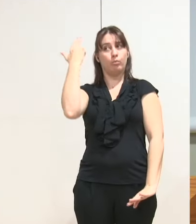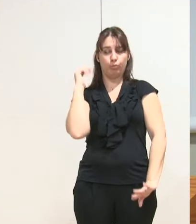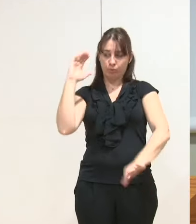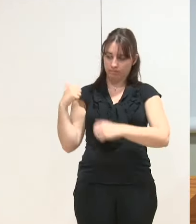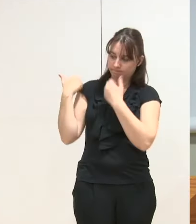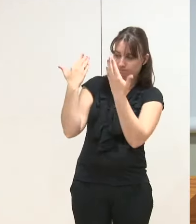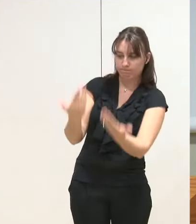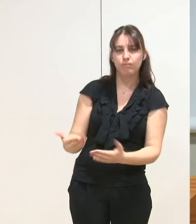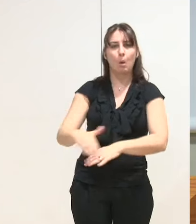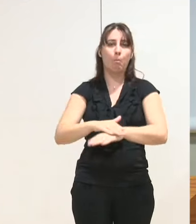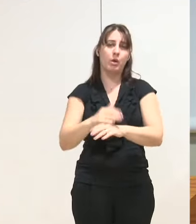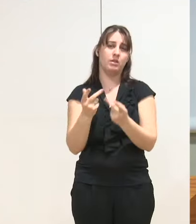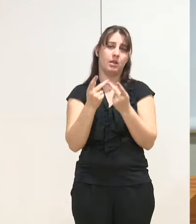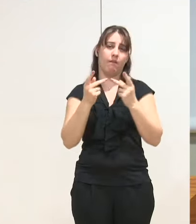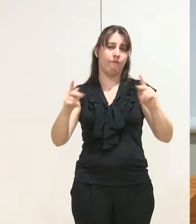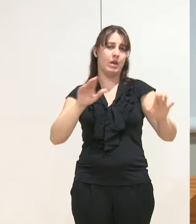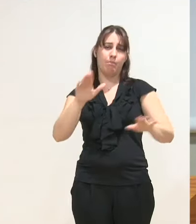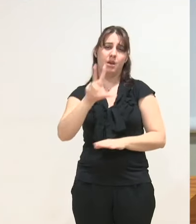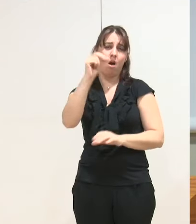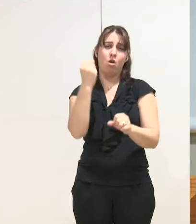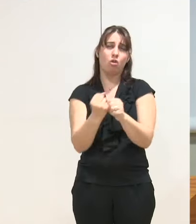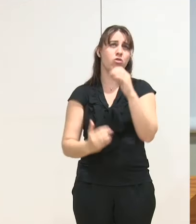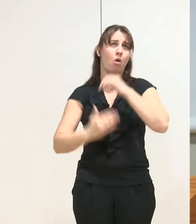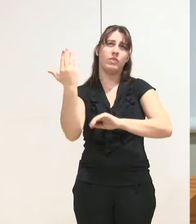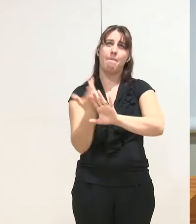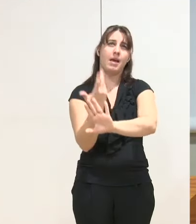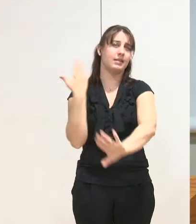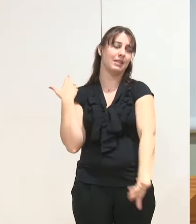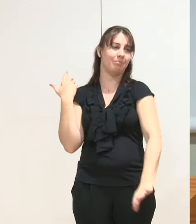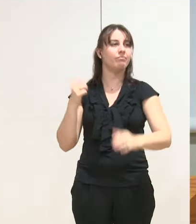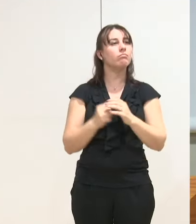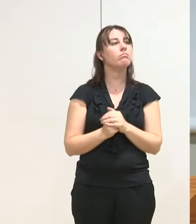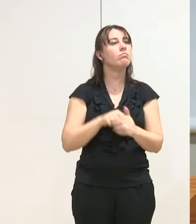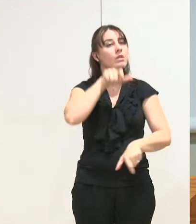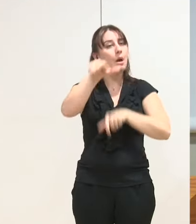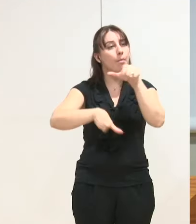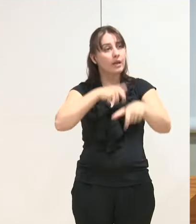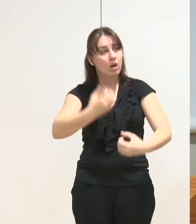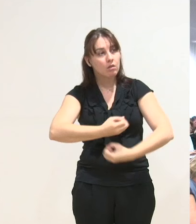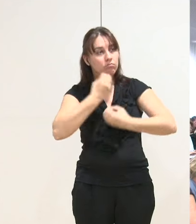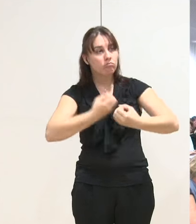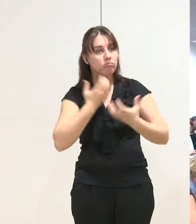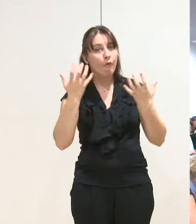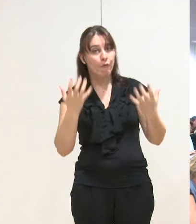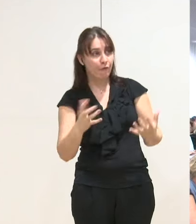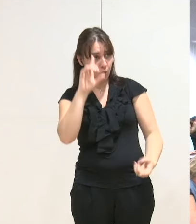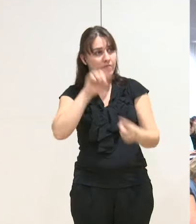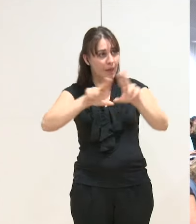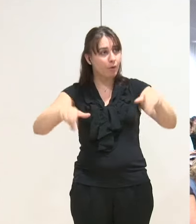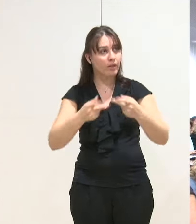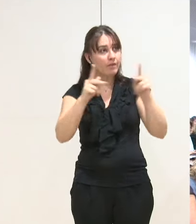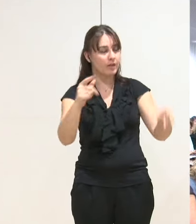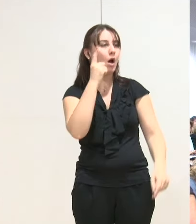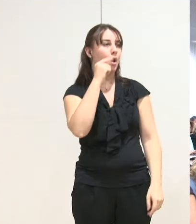politique de la ville il y a plus de 30 ans maintenant y y a-t-il des interventions sur ce contrat de ville